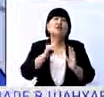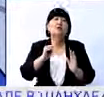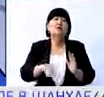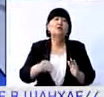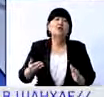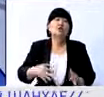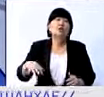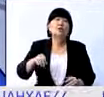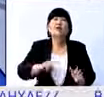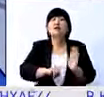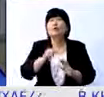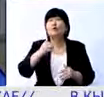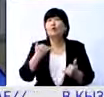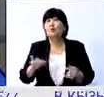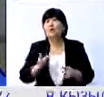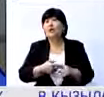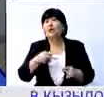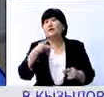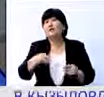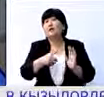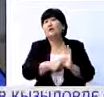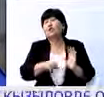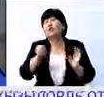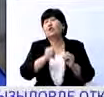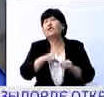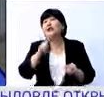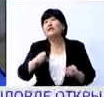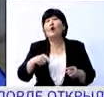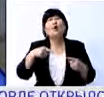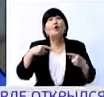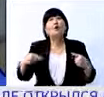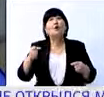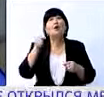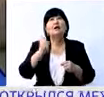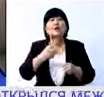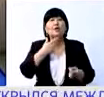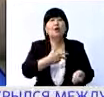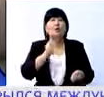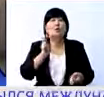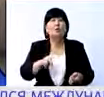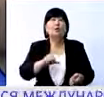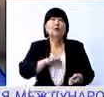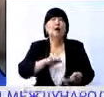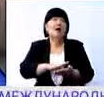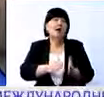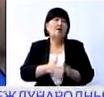области. С начала года уже 3610 человек. Других в центр крови приводят